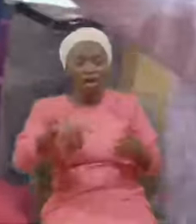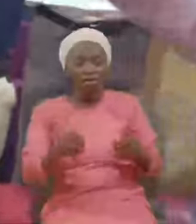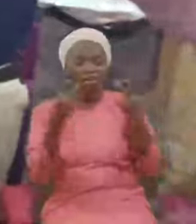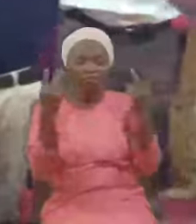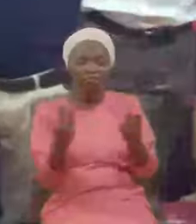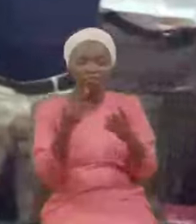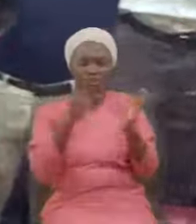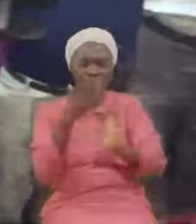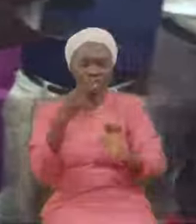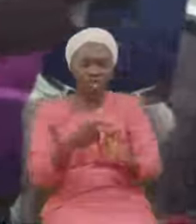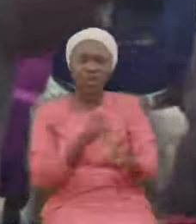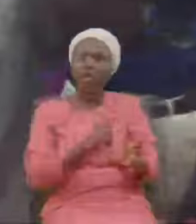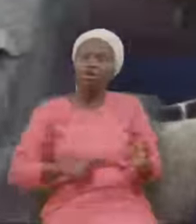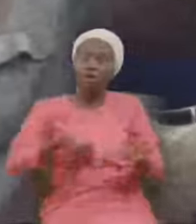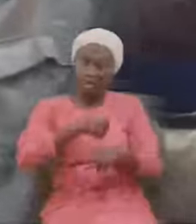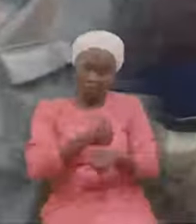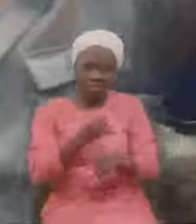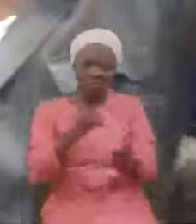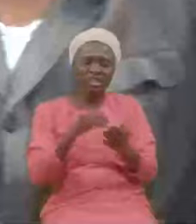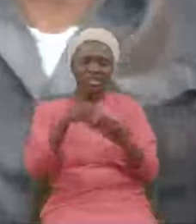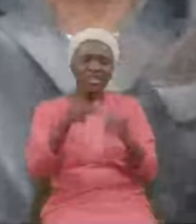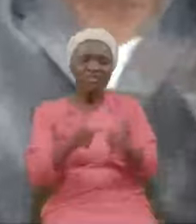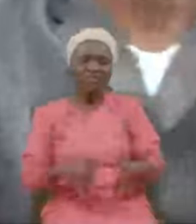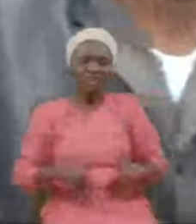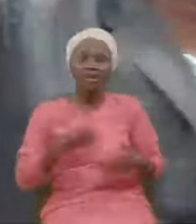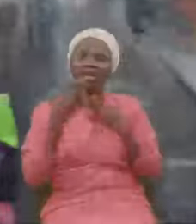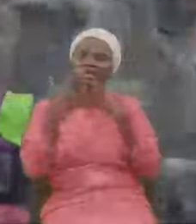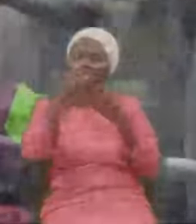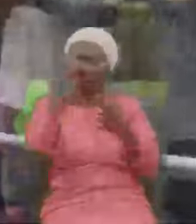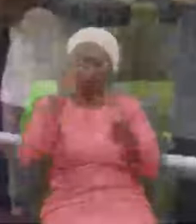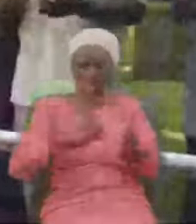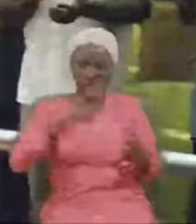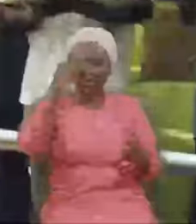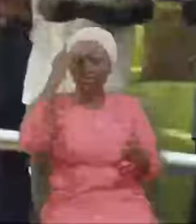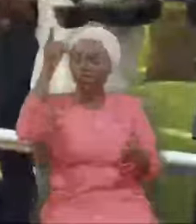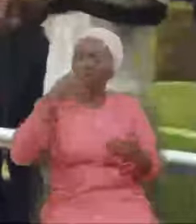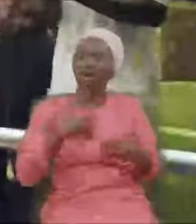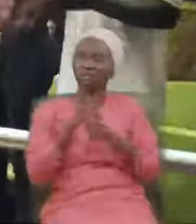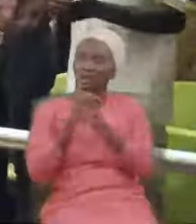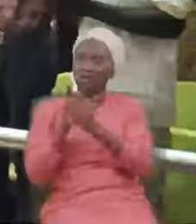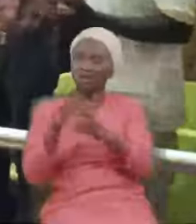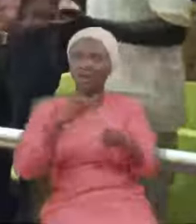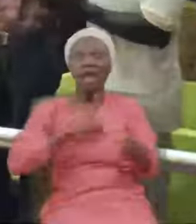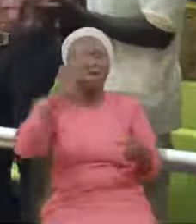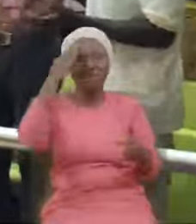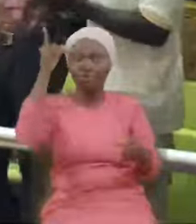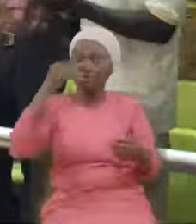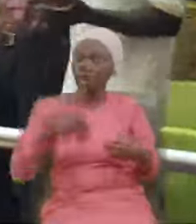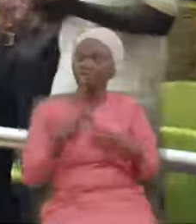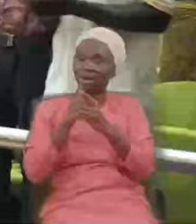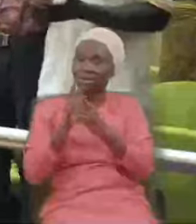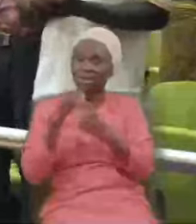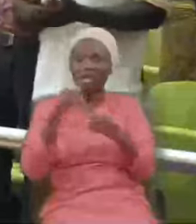vie. Merci Seigneur, parce que je sais que tu as exaucé. Je sais que tu as exaucé. Au nom